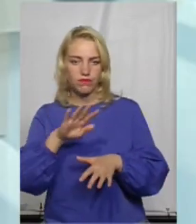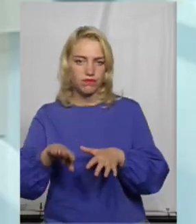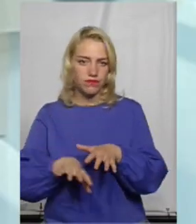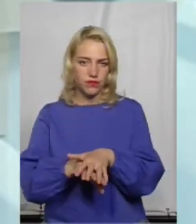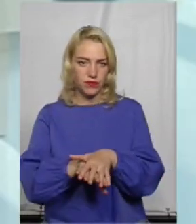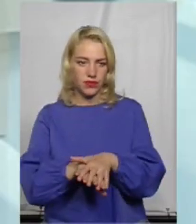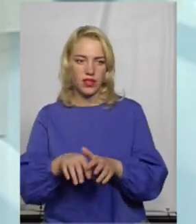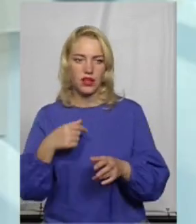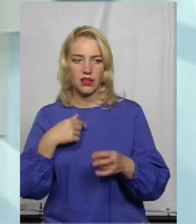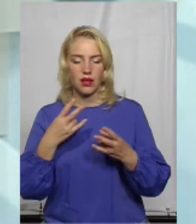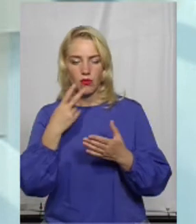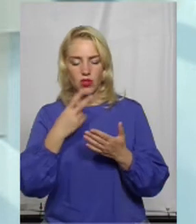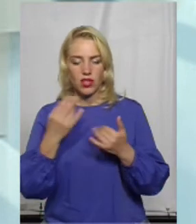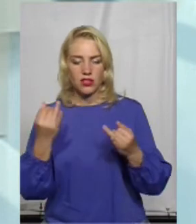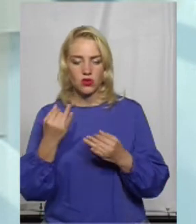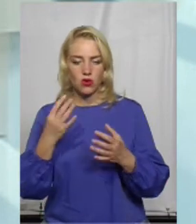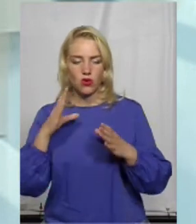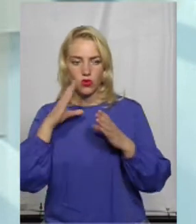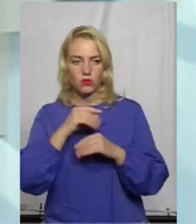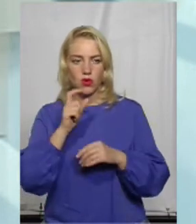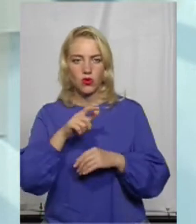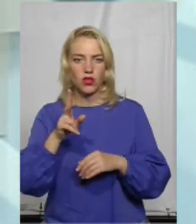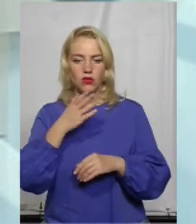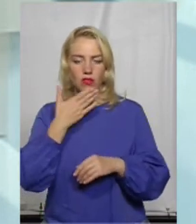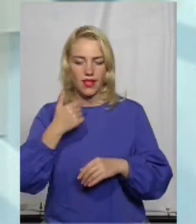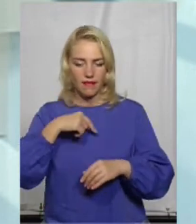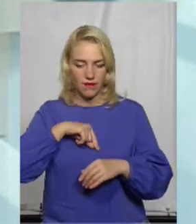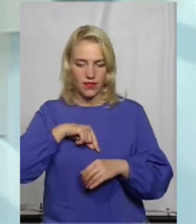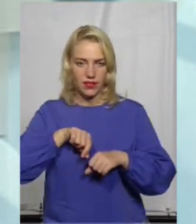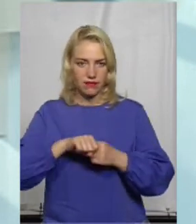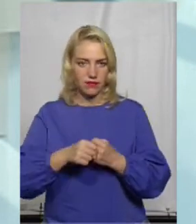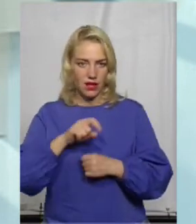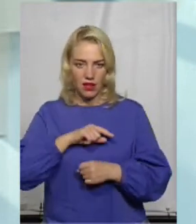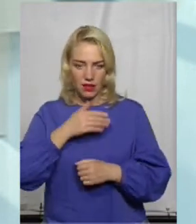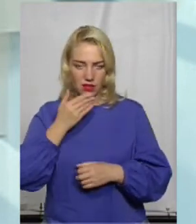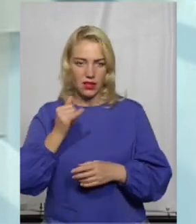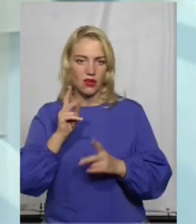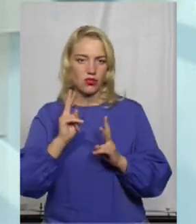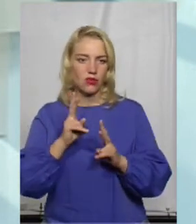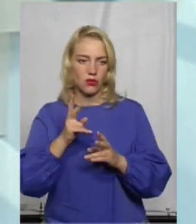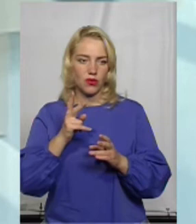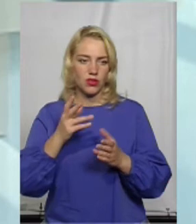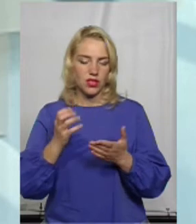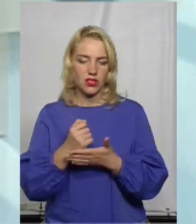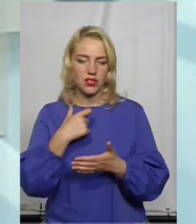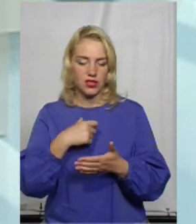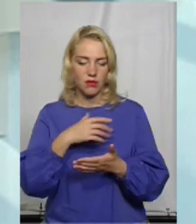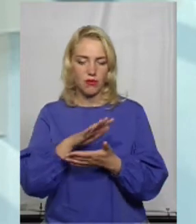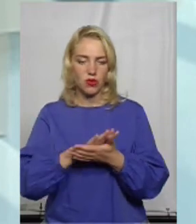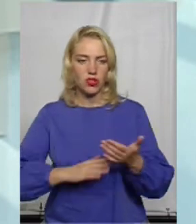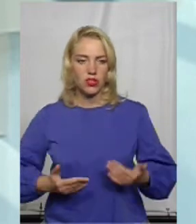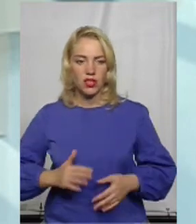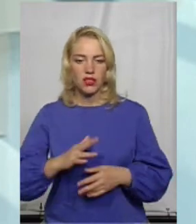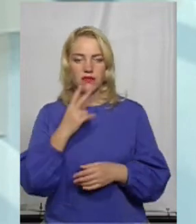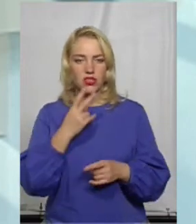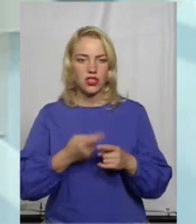показати історію успіху тих людей, які не зламалися, які знайшли себе в подальшому житті, незважаючи на те,